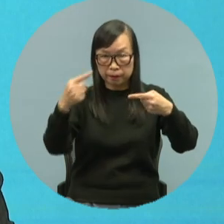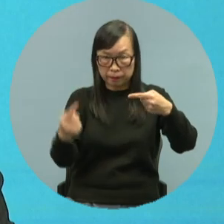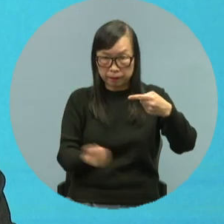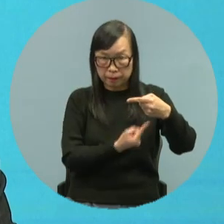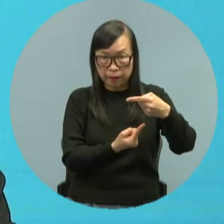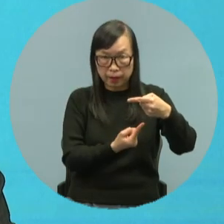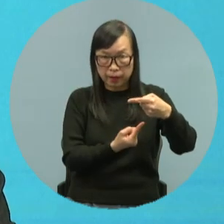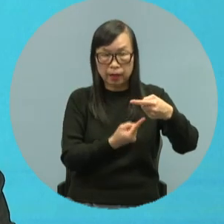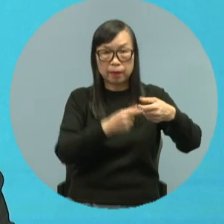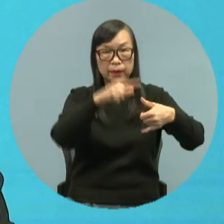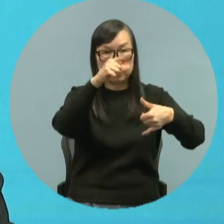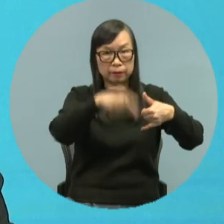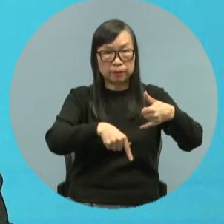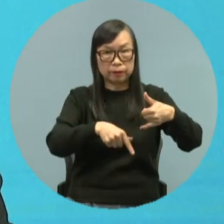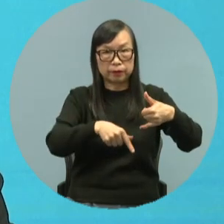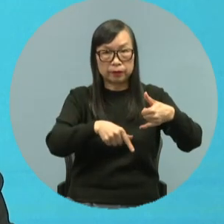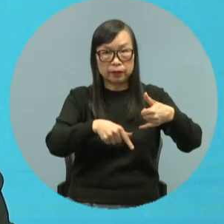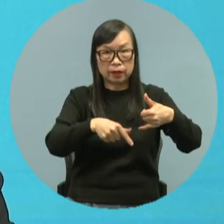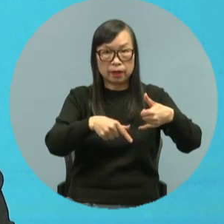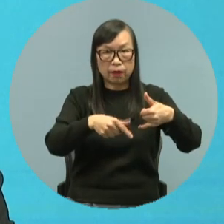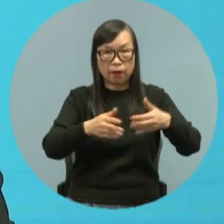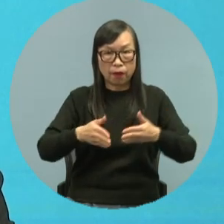有大約10,000人可以經